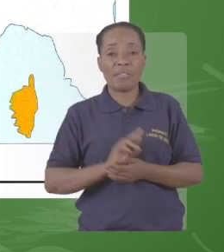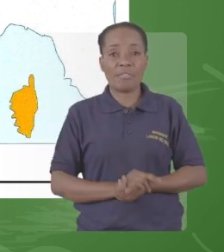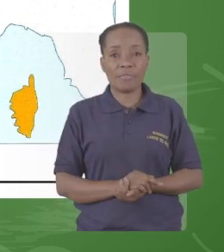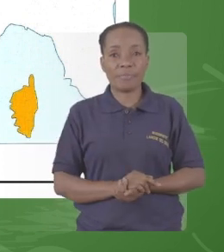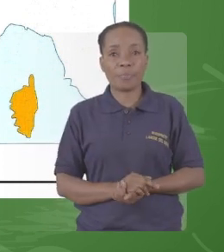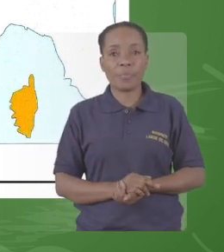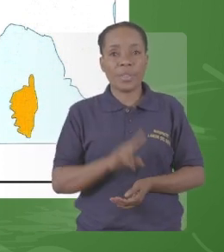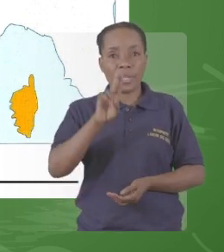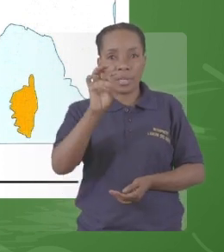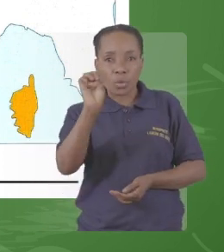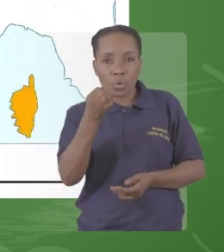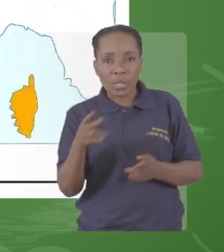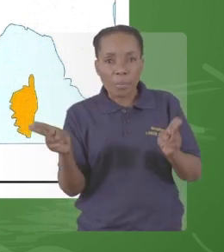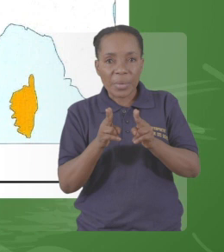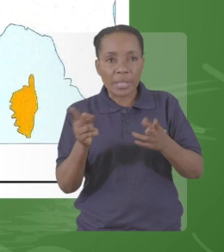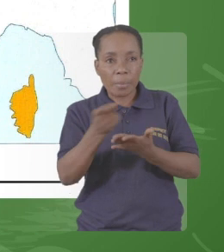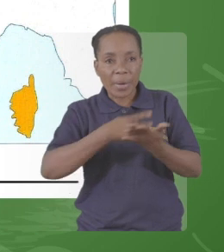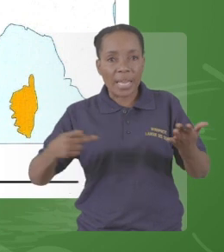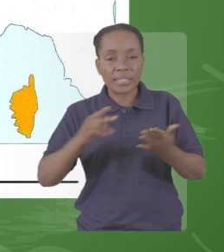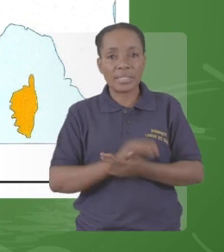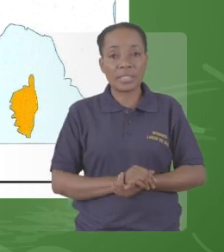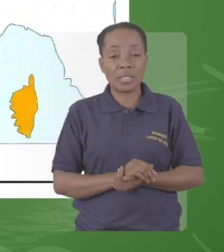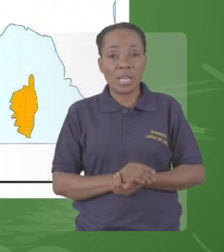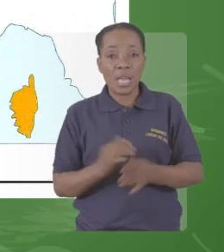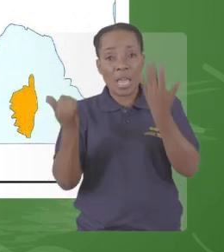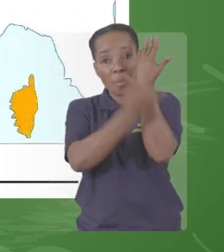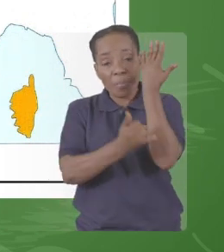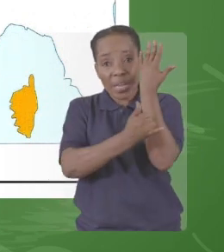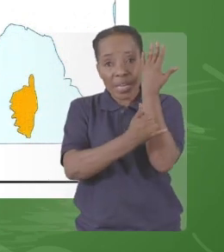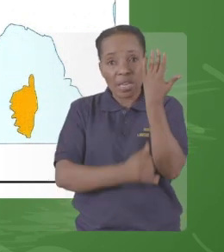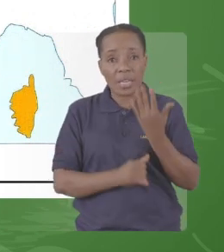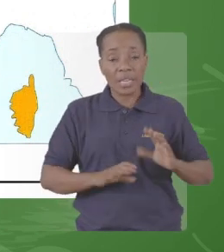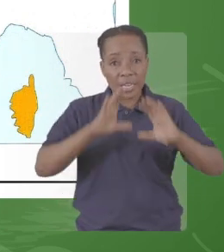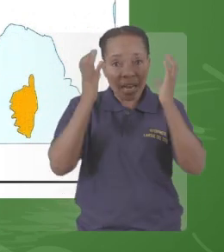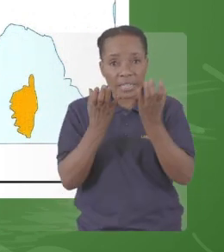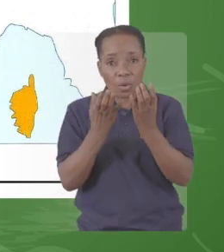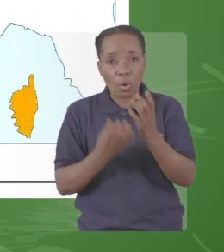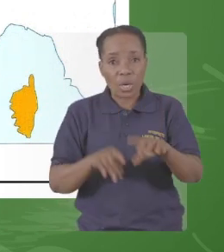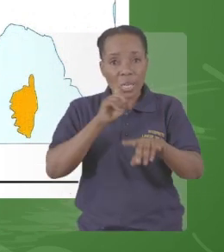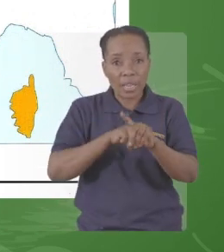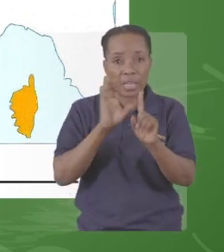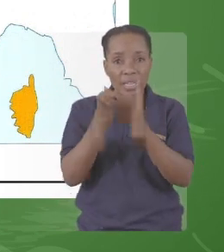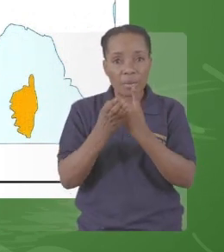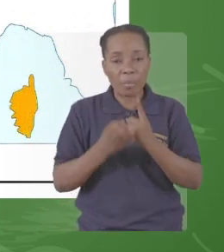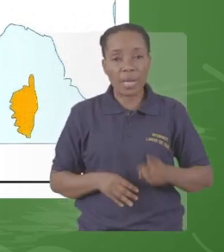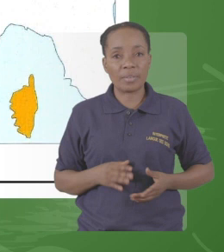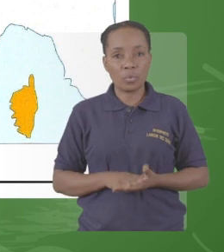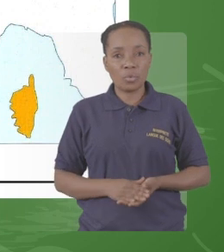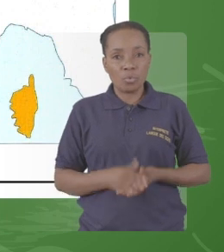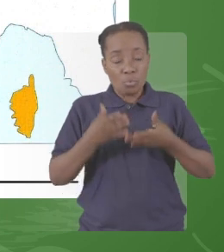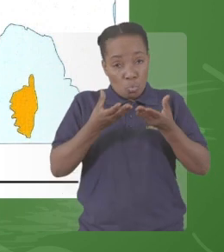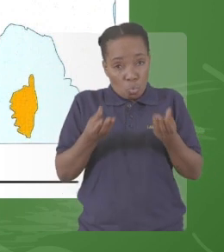un pays de domaine bioclimatique tempéré et varié. La France est